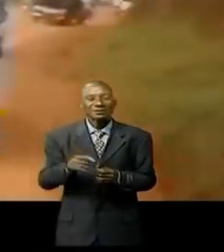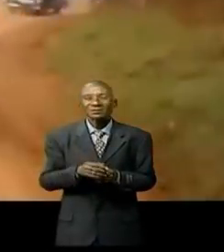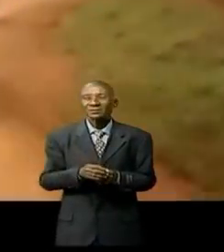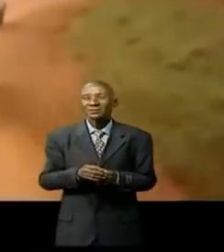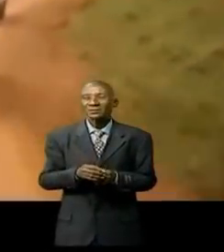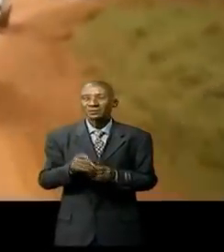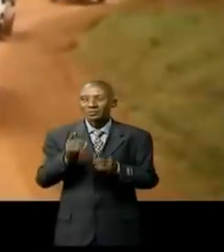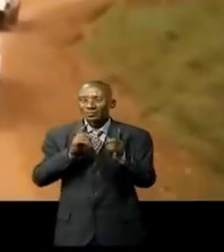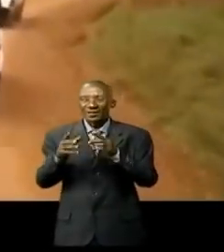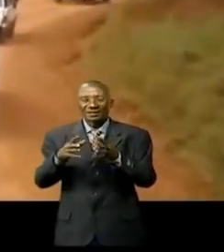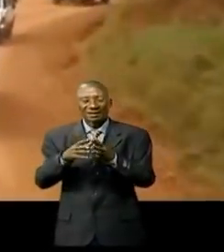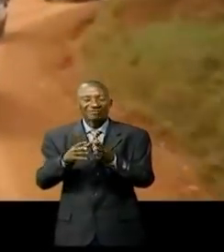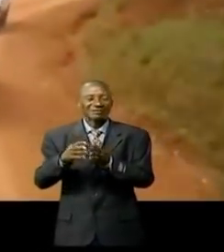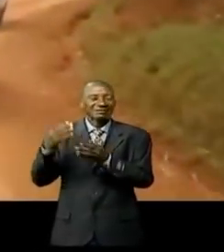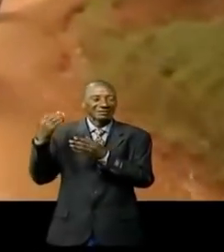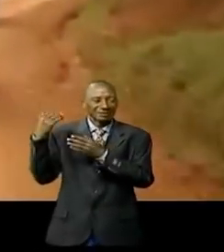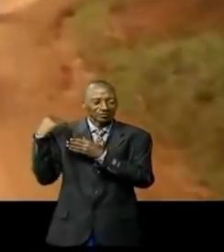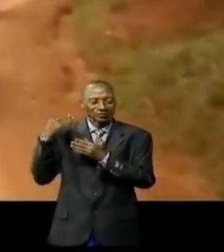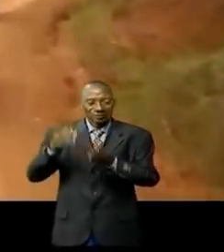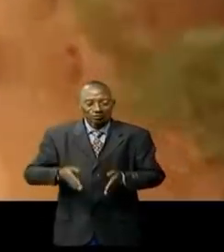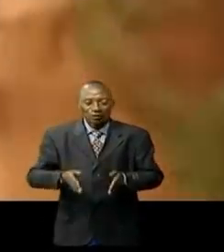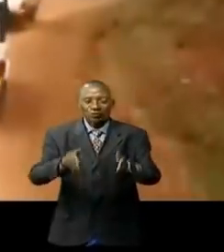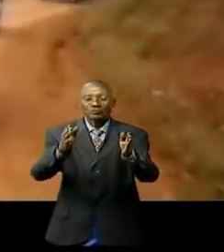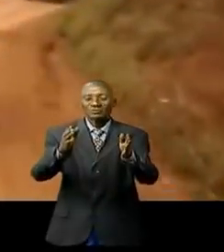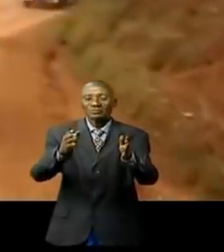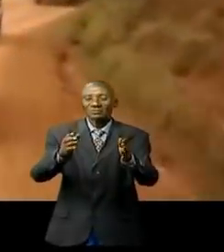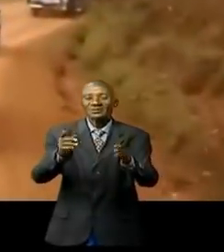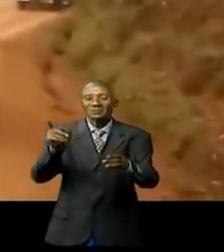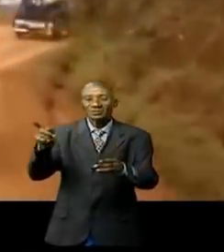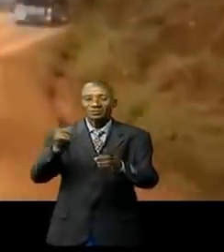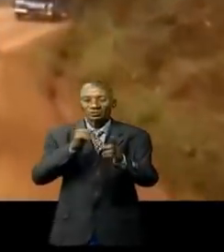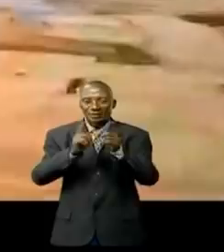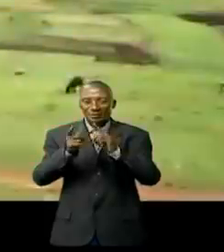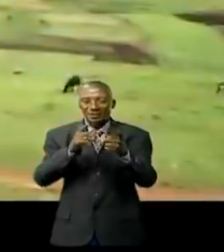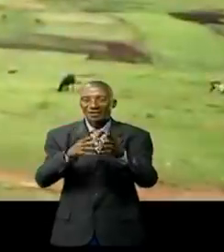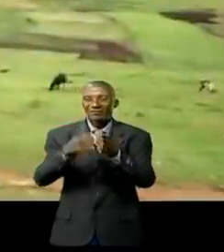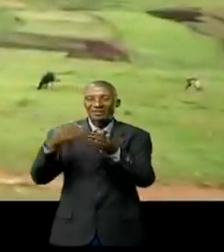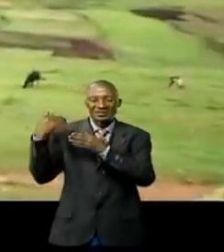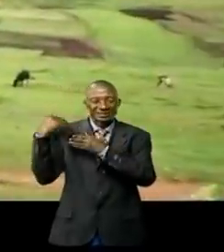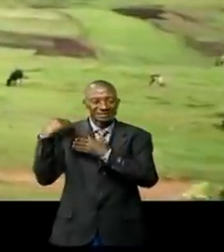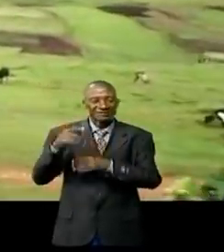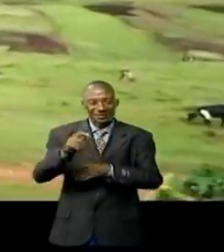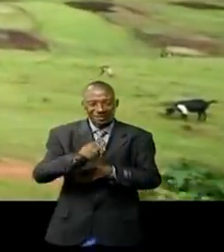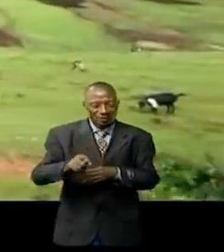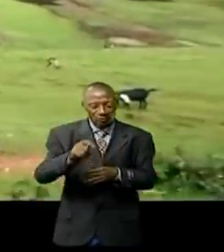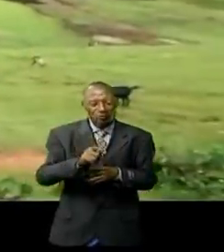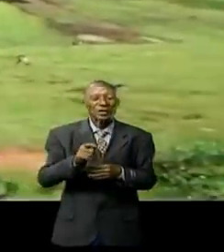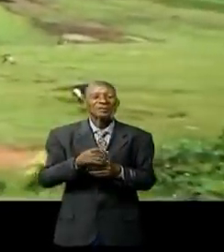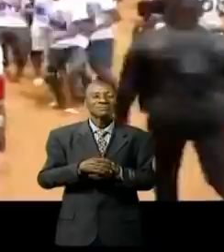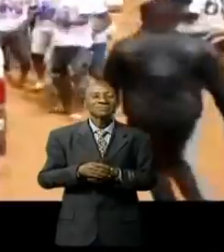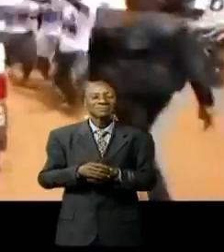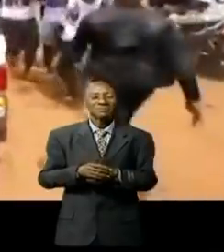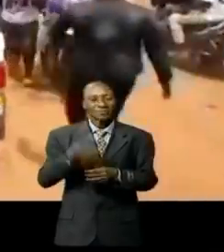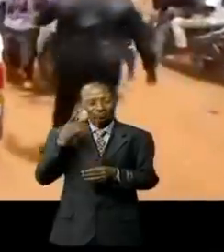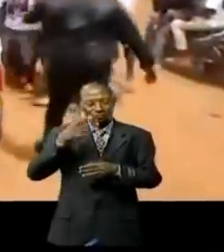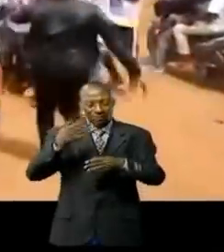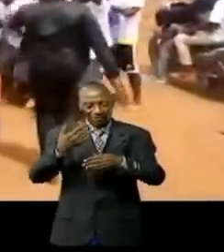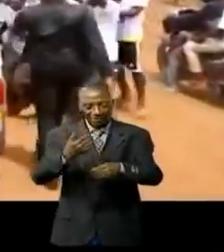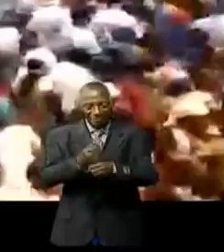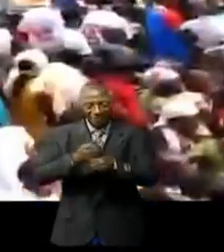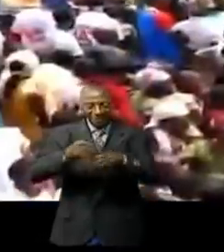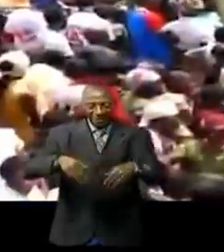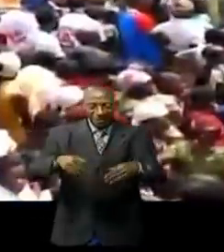et résidences des administrateurs des territoires et un apport substantiel à l'agriculture, l'adduction en eau potable